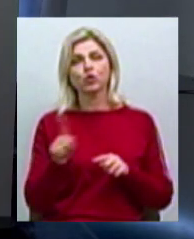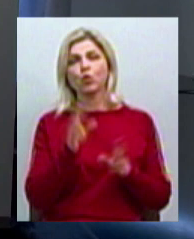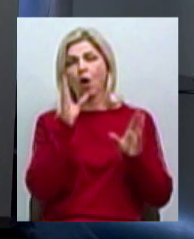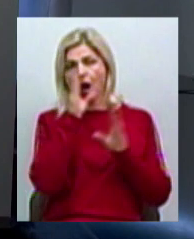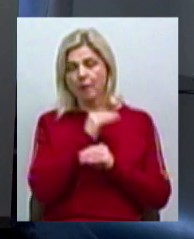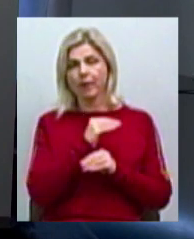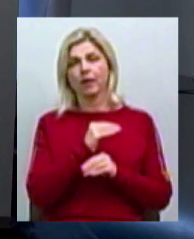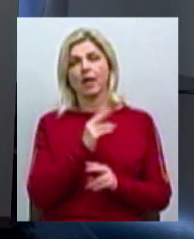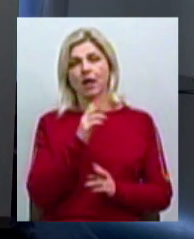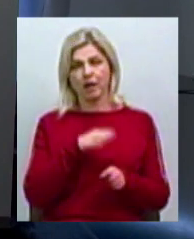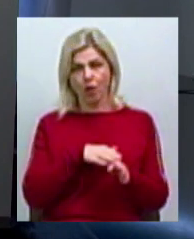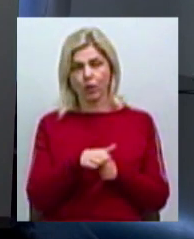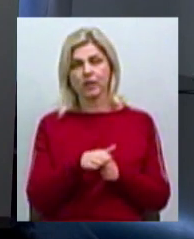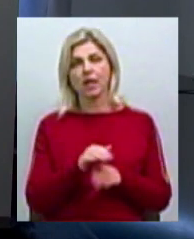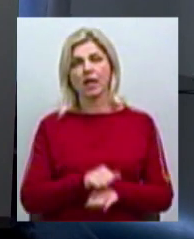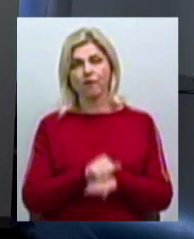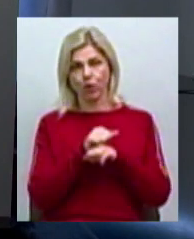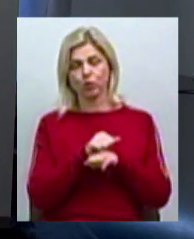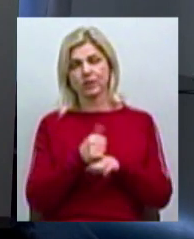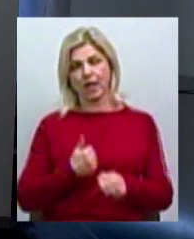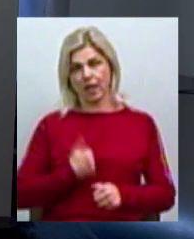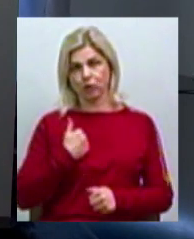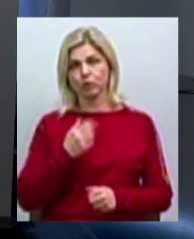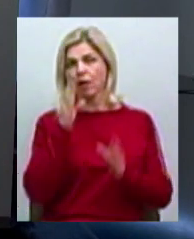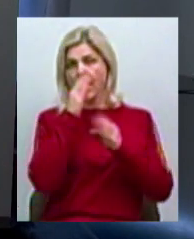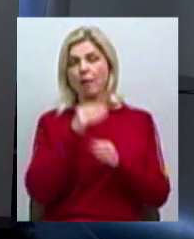вимог або ідей Революції Гідності за ці роки?